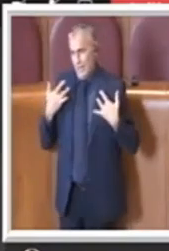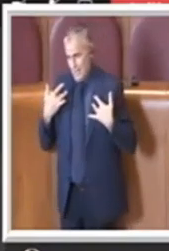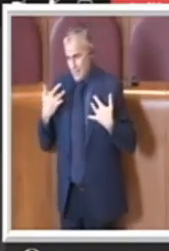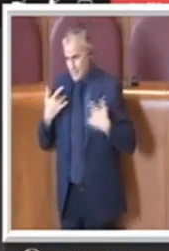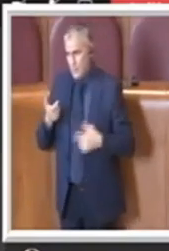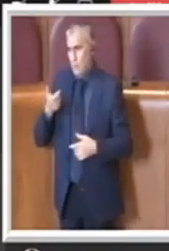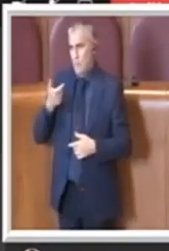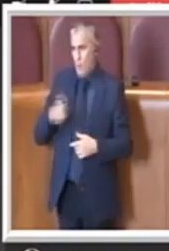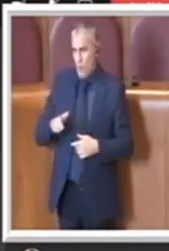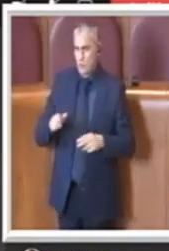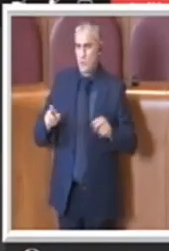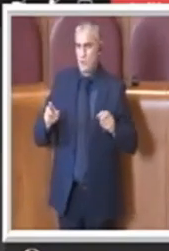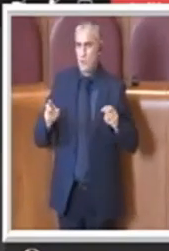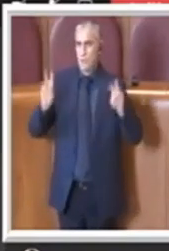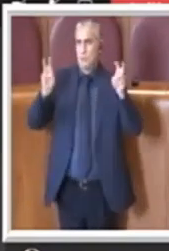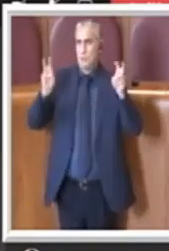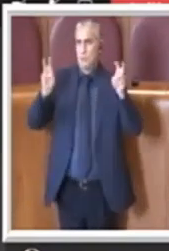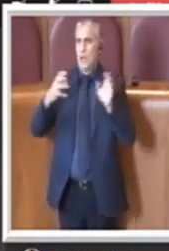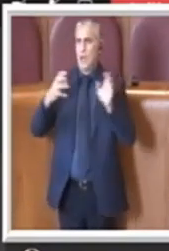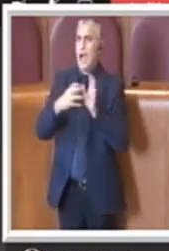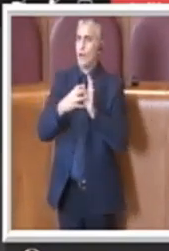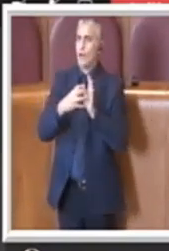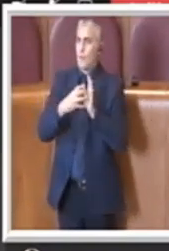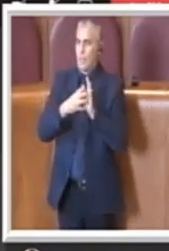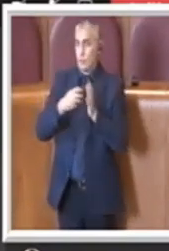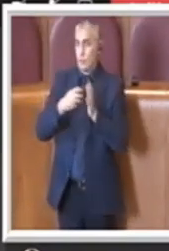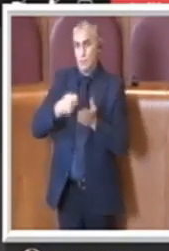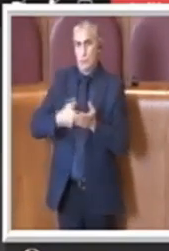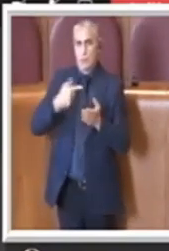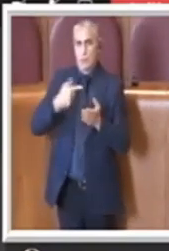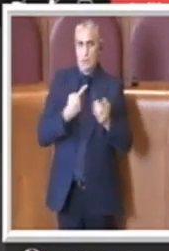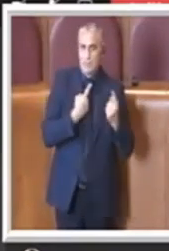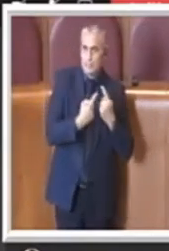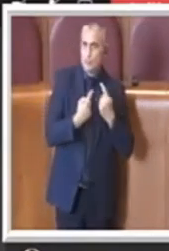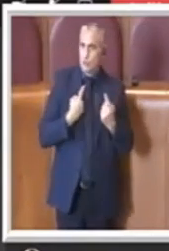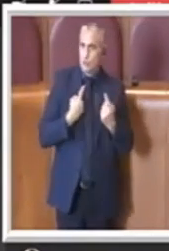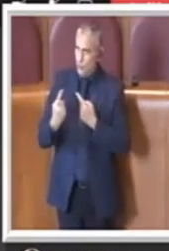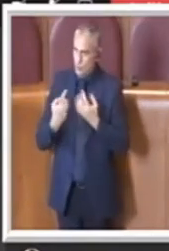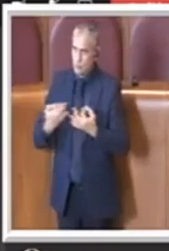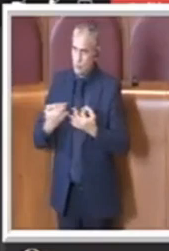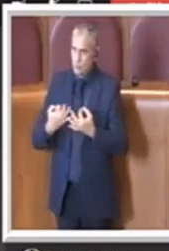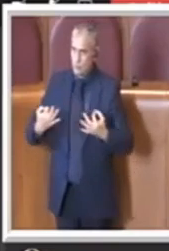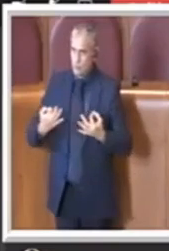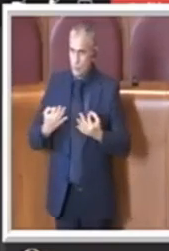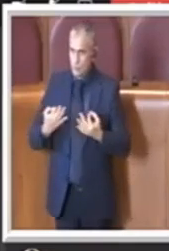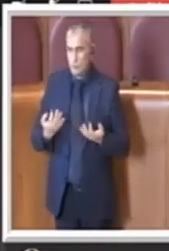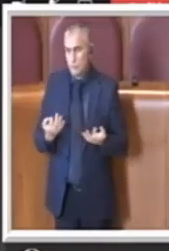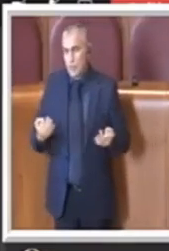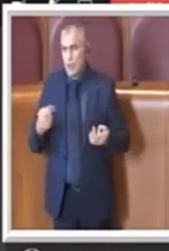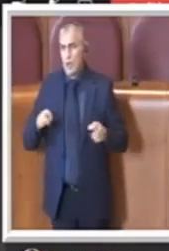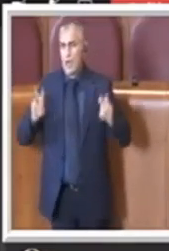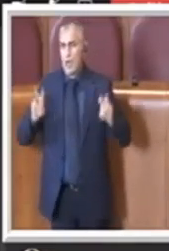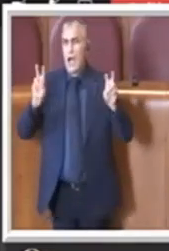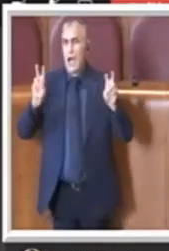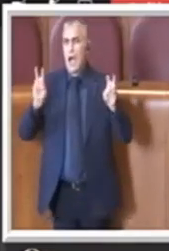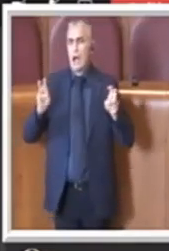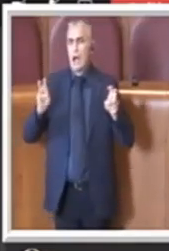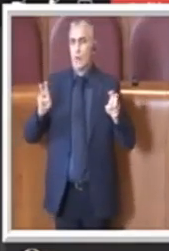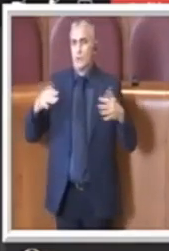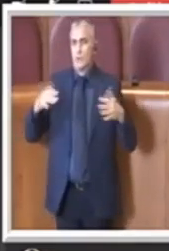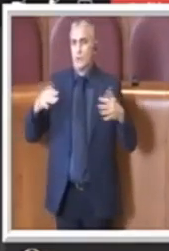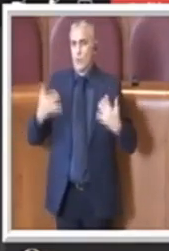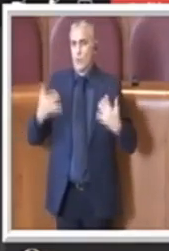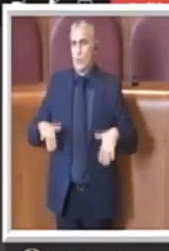l'importante per questa discussione per avere riacceso la discussione su questo argomento che è un argomento molto molto